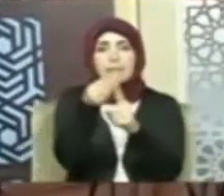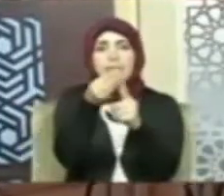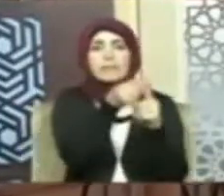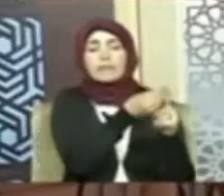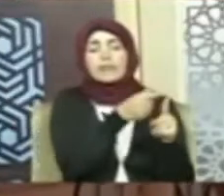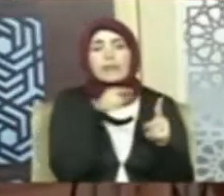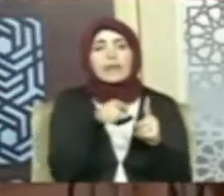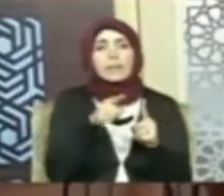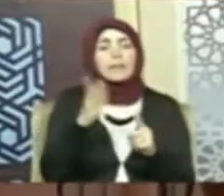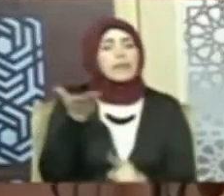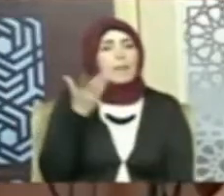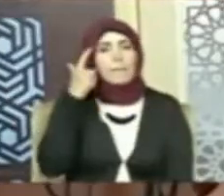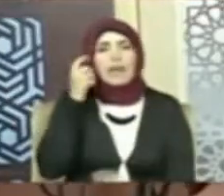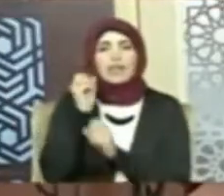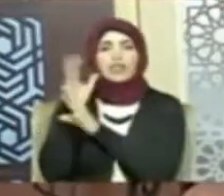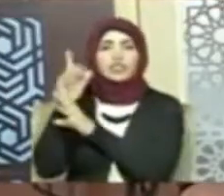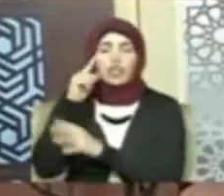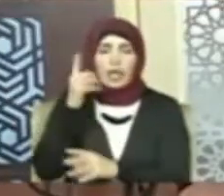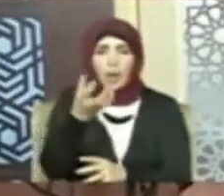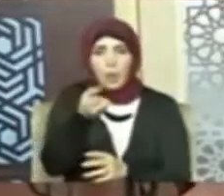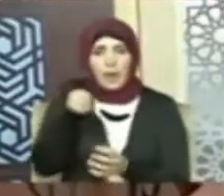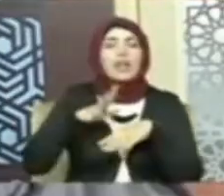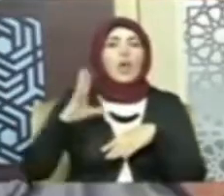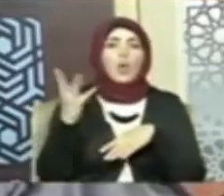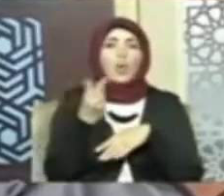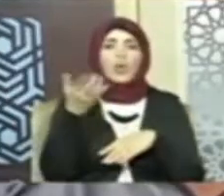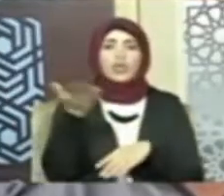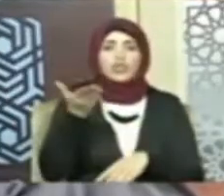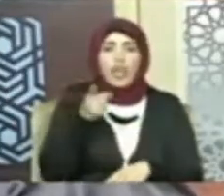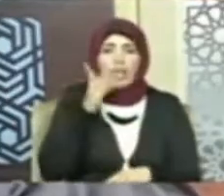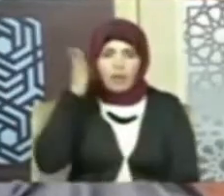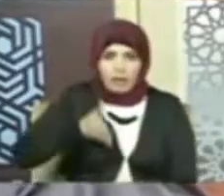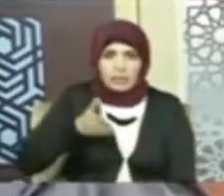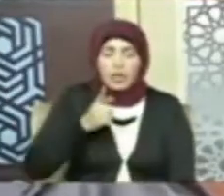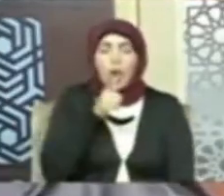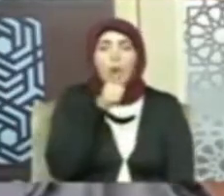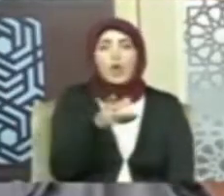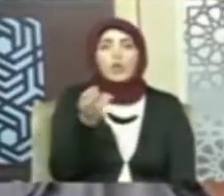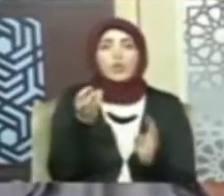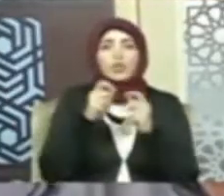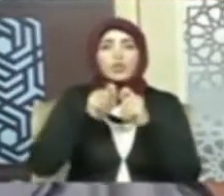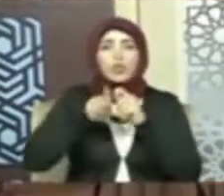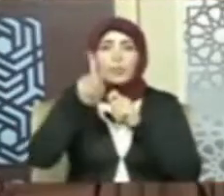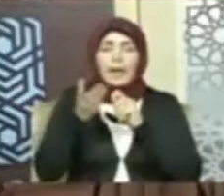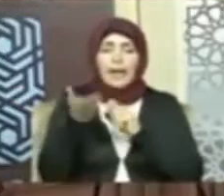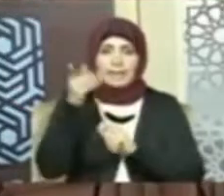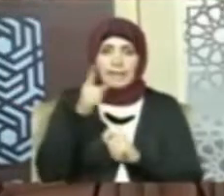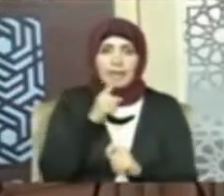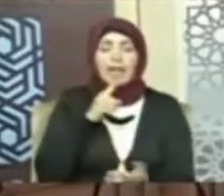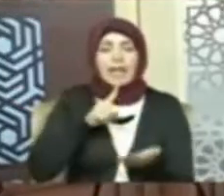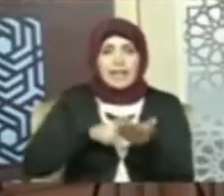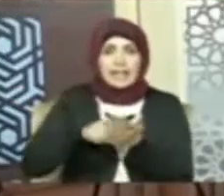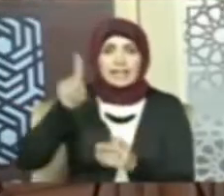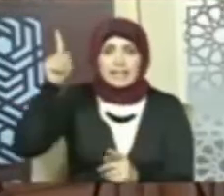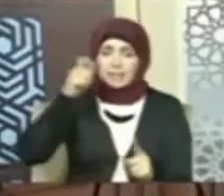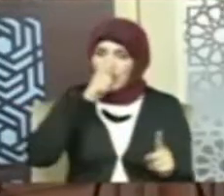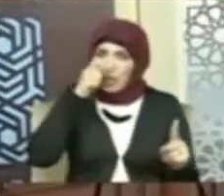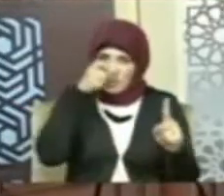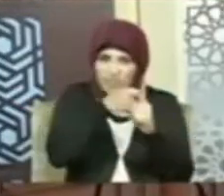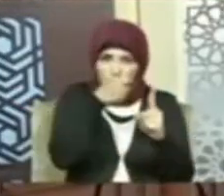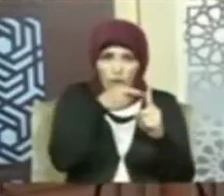ويمنع بحكمة عمن يشاء. ويقول سبحانه: وإن يمسسك الله